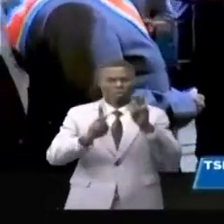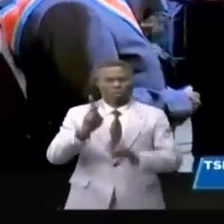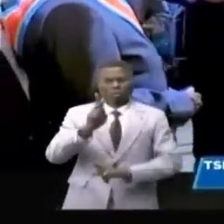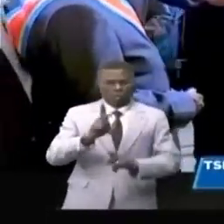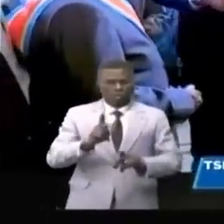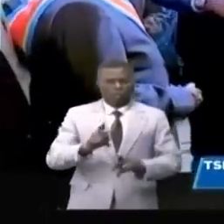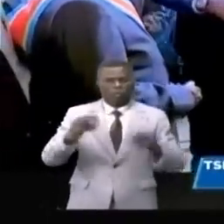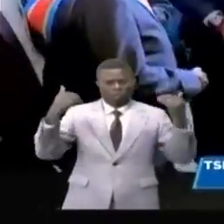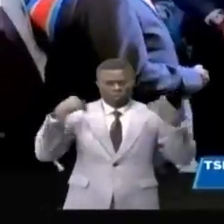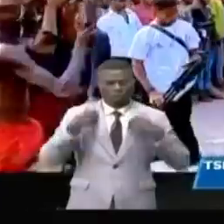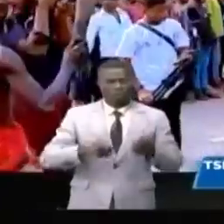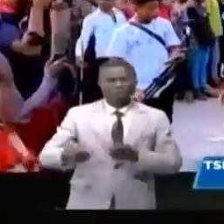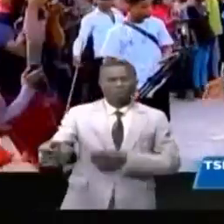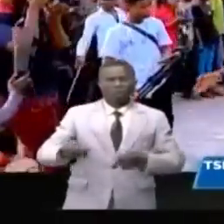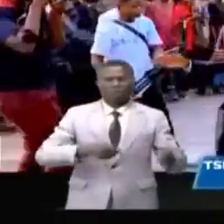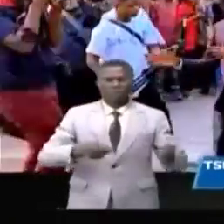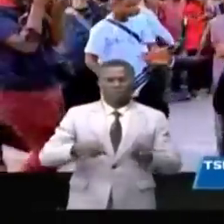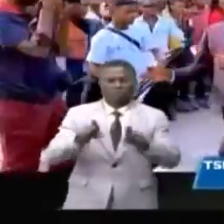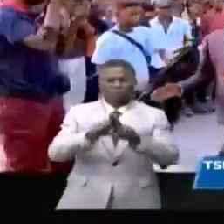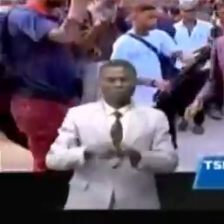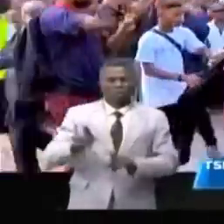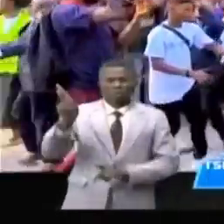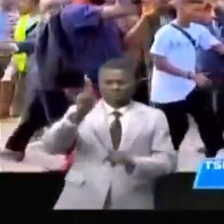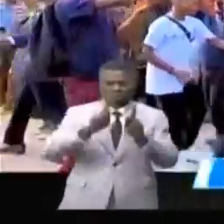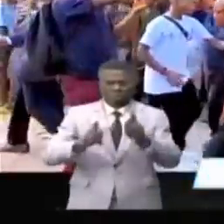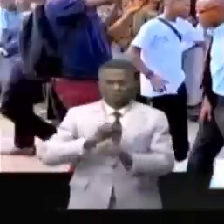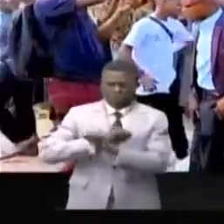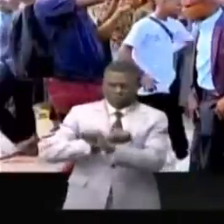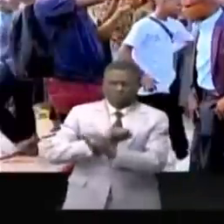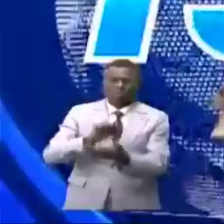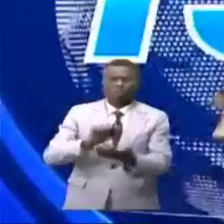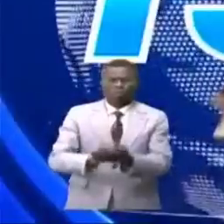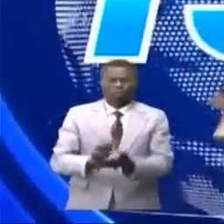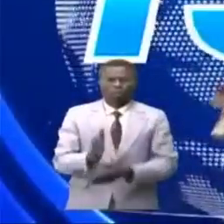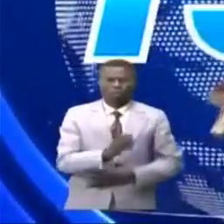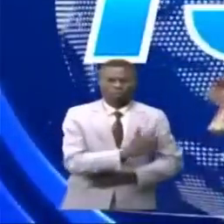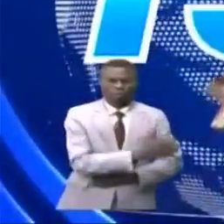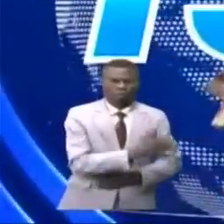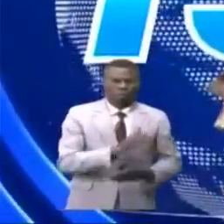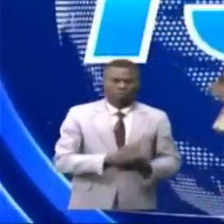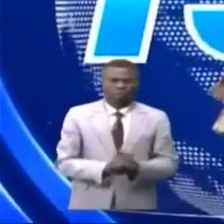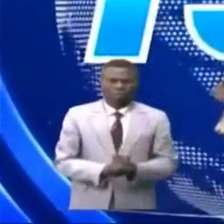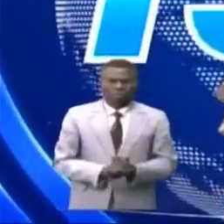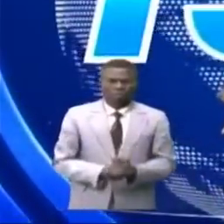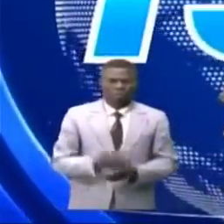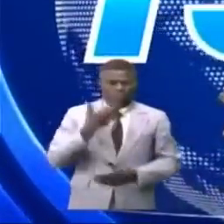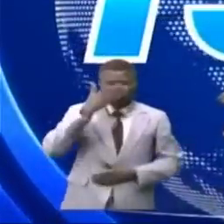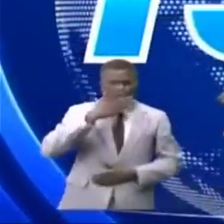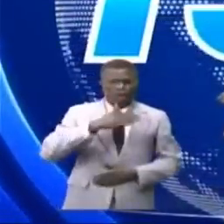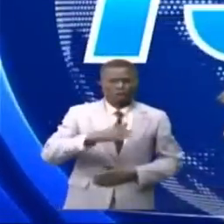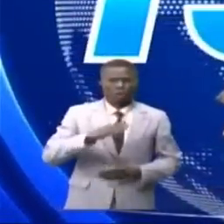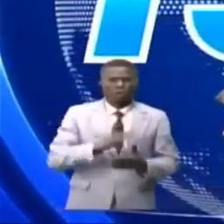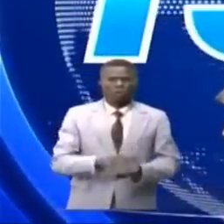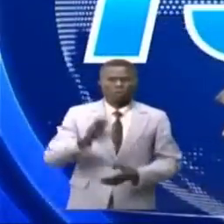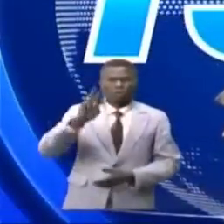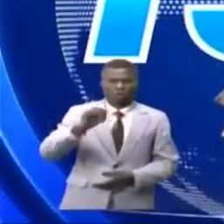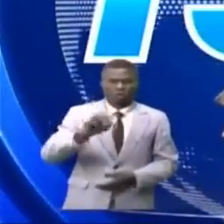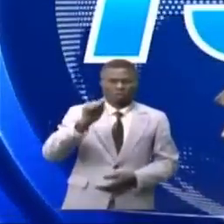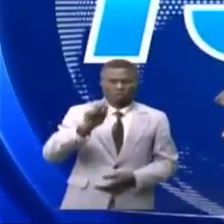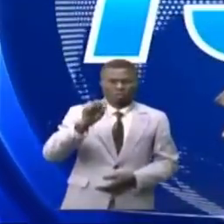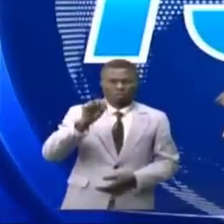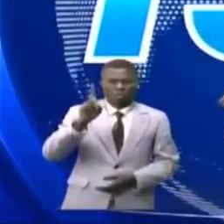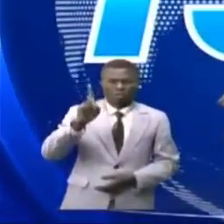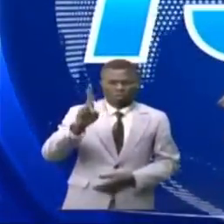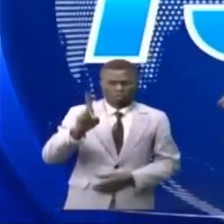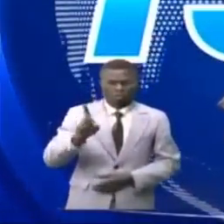dit marché et à la population d'en faire bon usage. Et les centres de santé Merdi et Malikaya, non loin de la